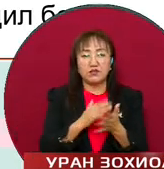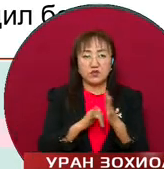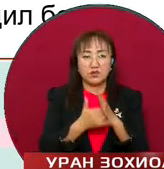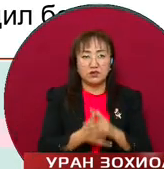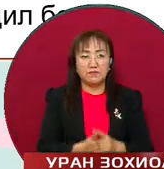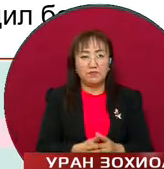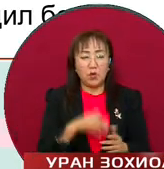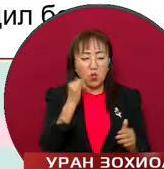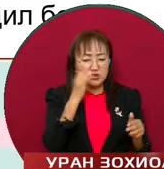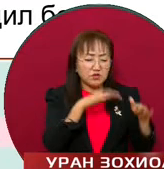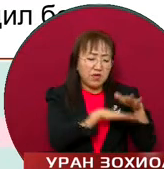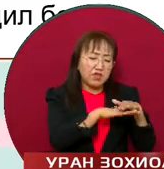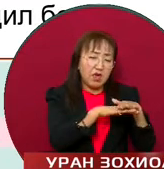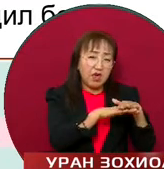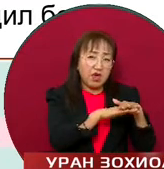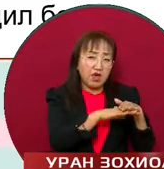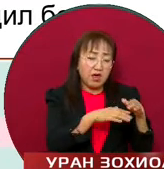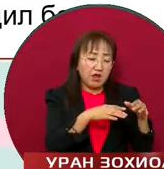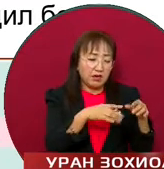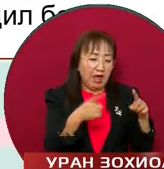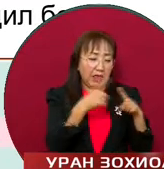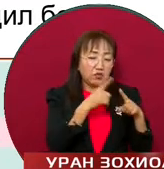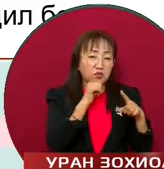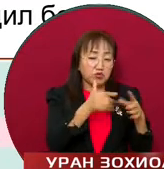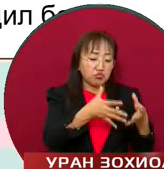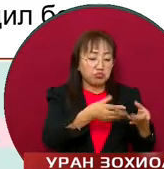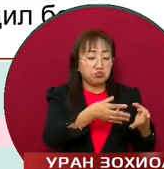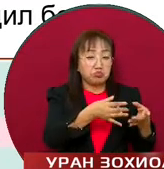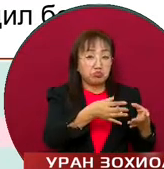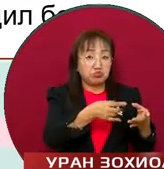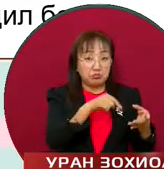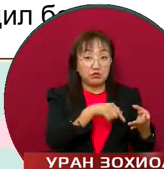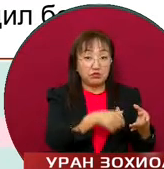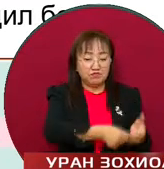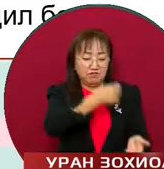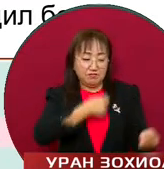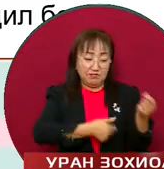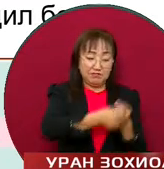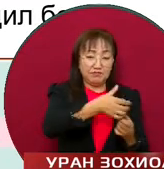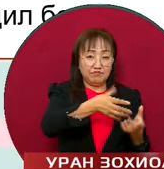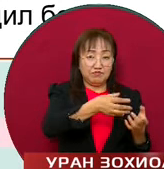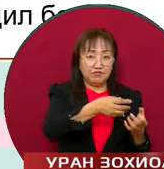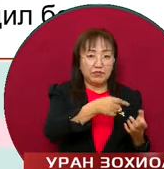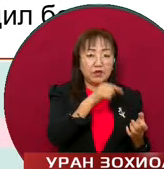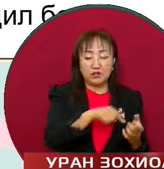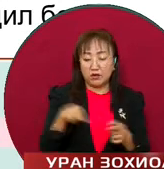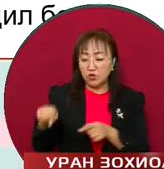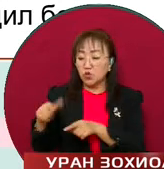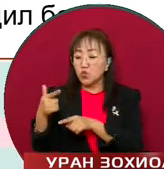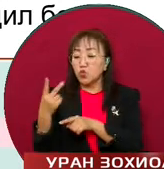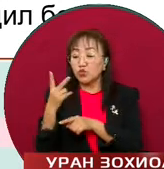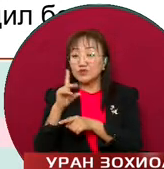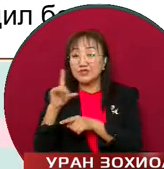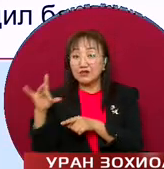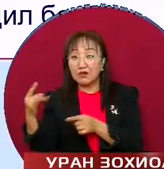чанар нь алдагдж дэвтдэг. За энэ хэлбэр нь бол гүзээтэй адил болсон.